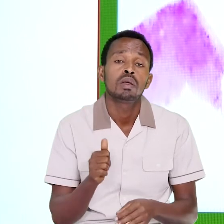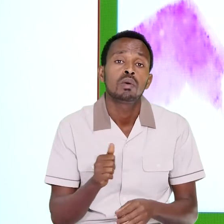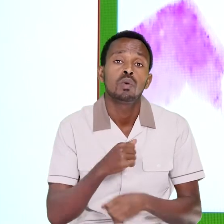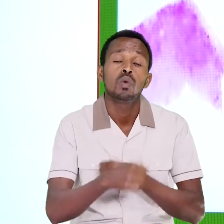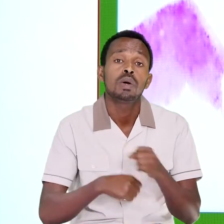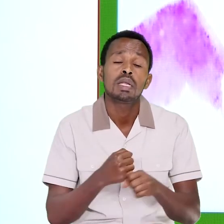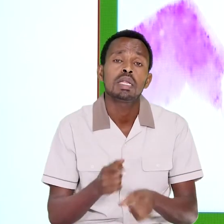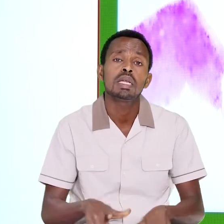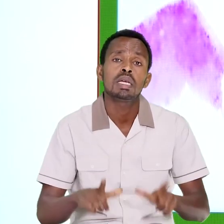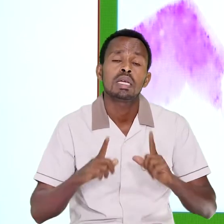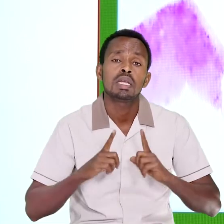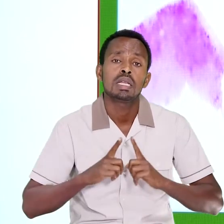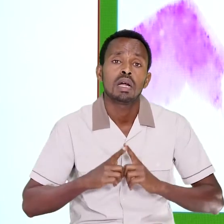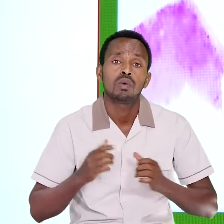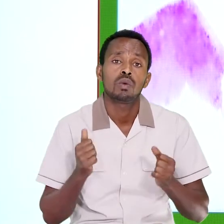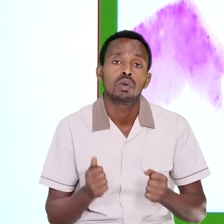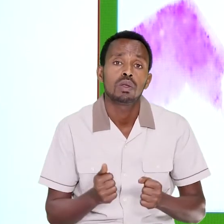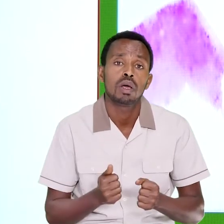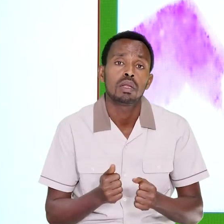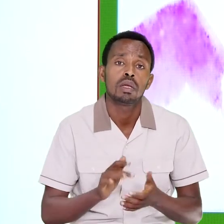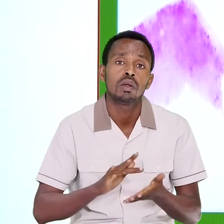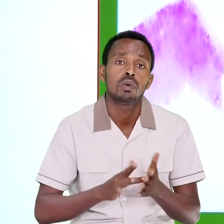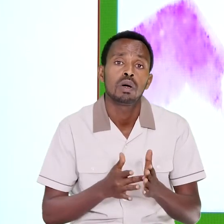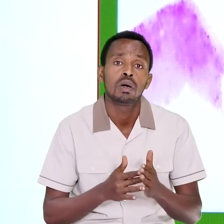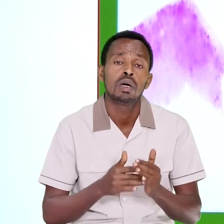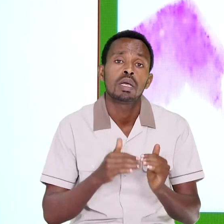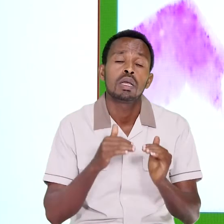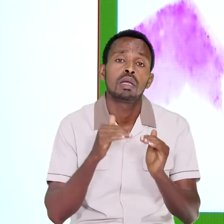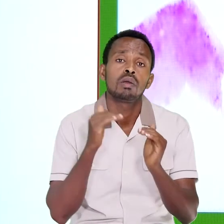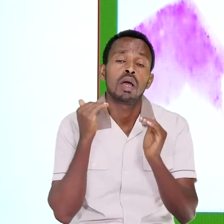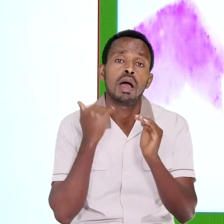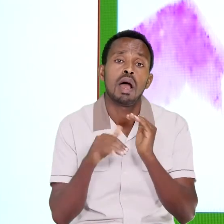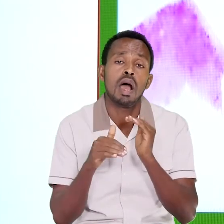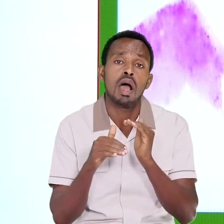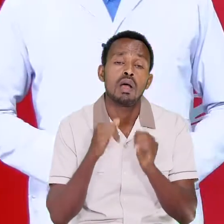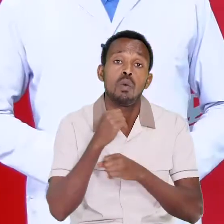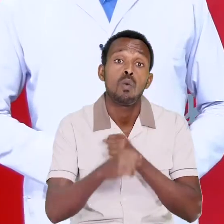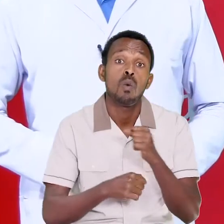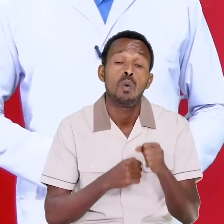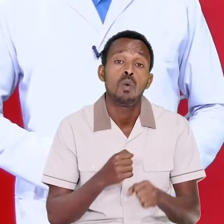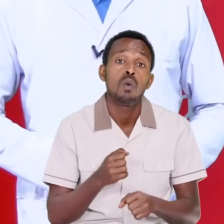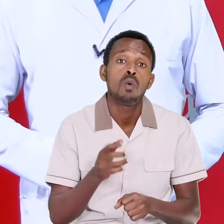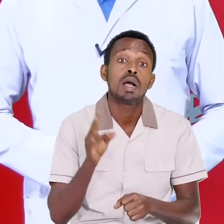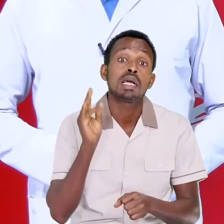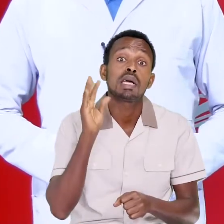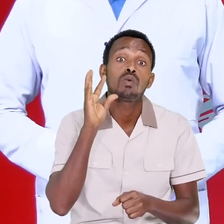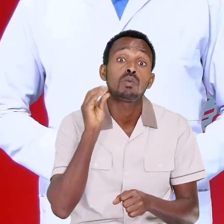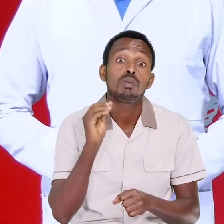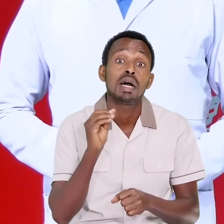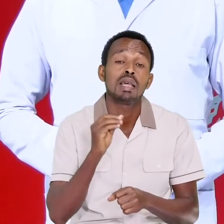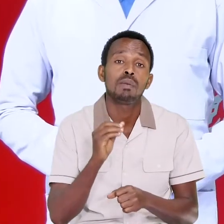jiraachuu danda'u joobirri tokko giddugaleessaan hanga waggaa 70 jiraachuu danda'a. Haa ta'u iyyuu